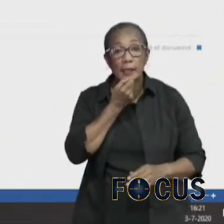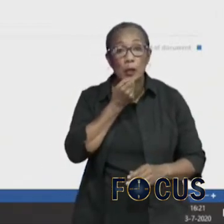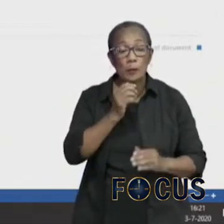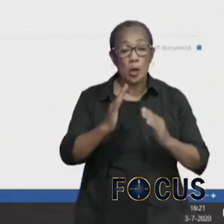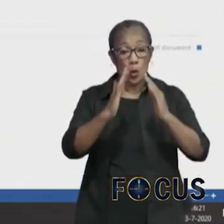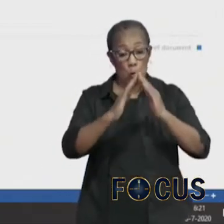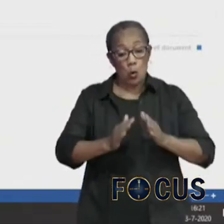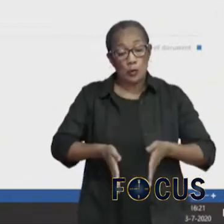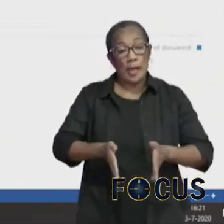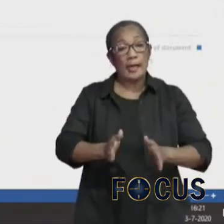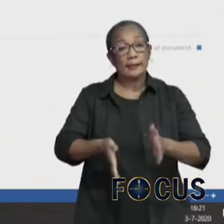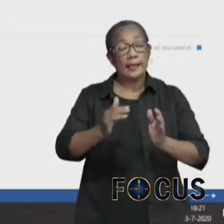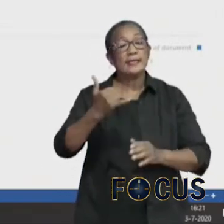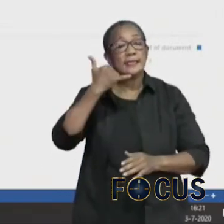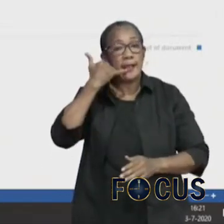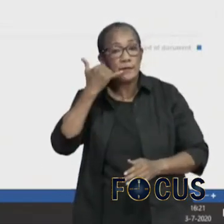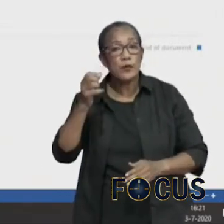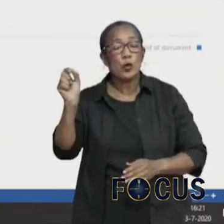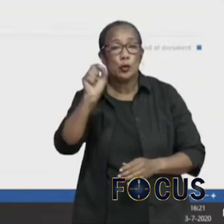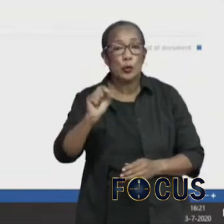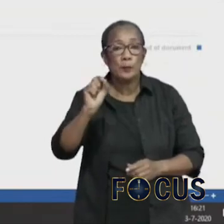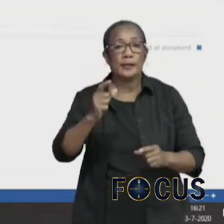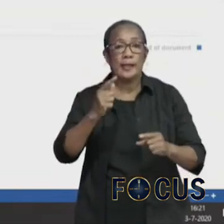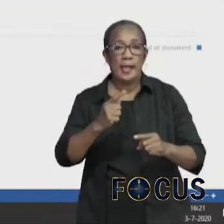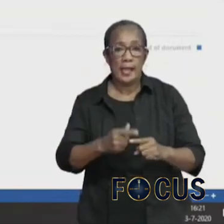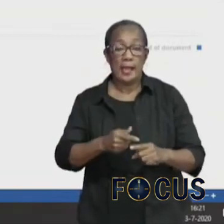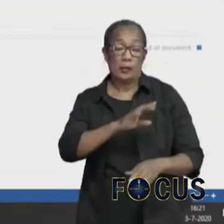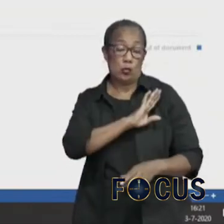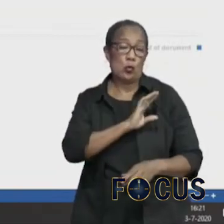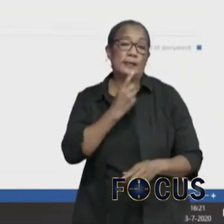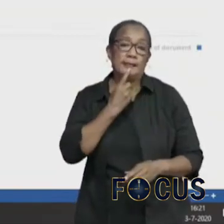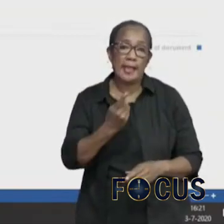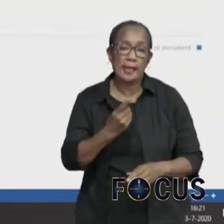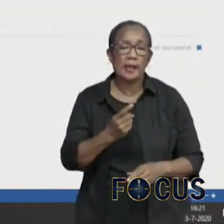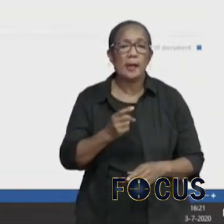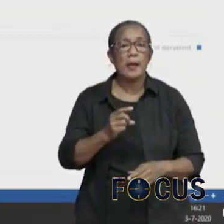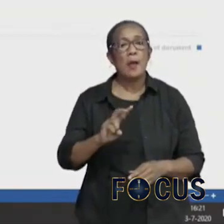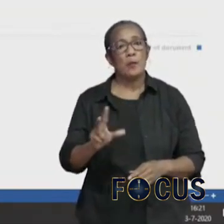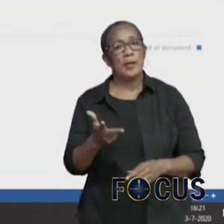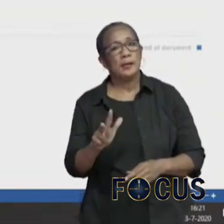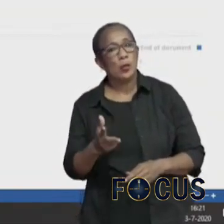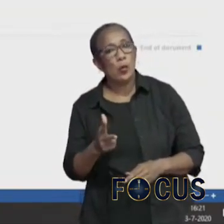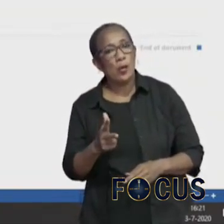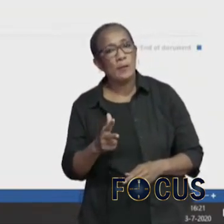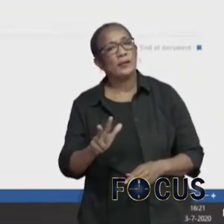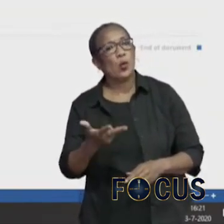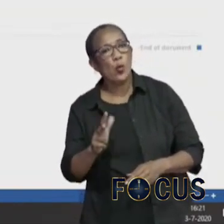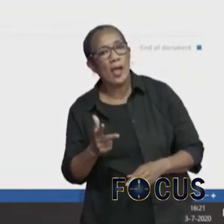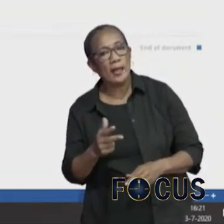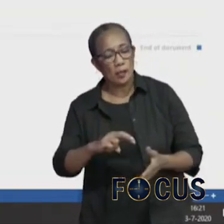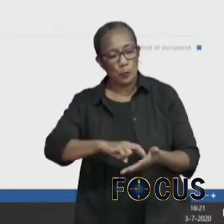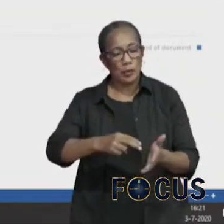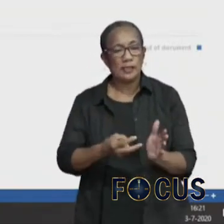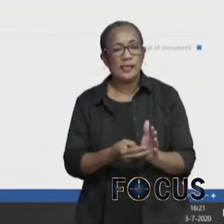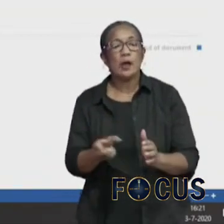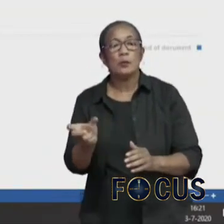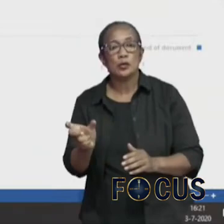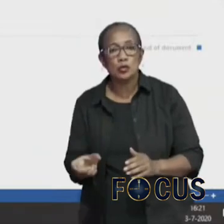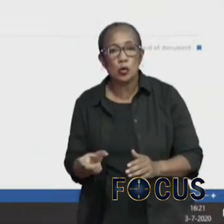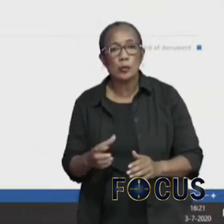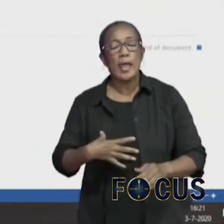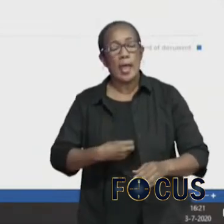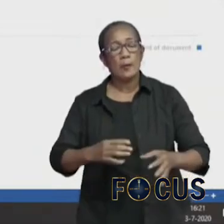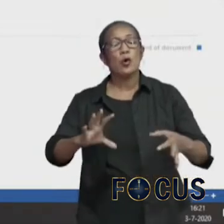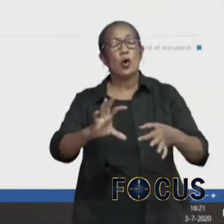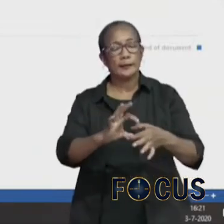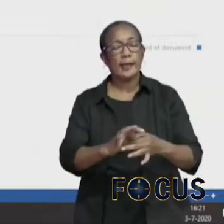woonadres, telefoonnummer. En u geeft ook aan met welke politicus of politici u in